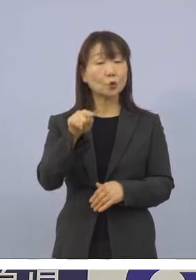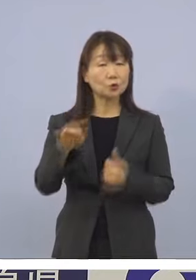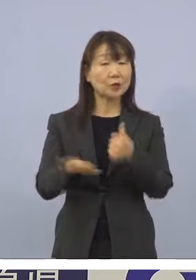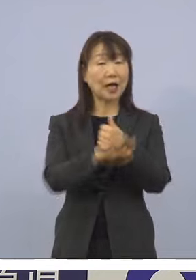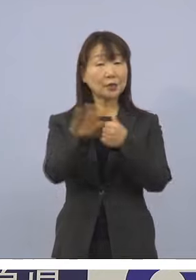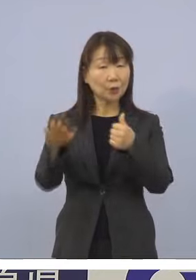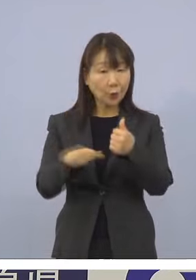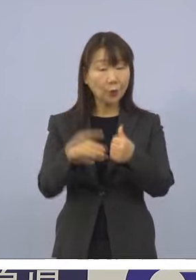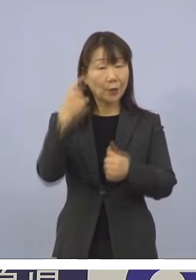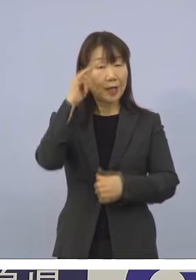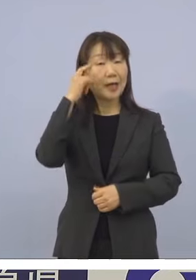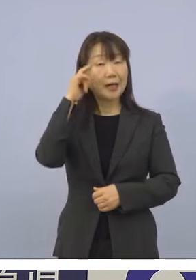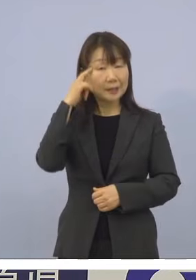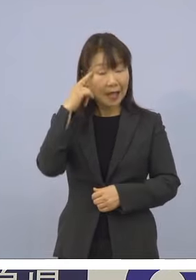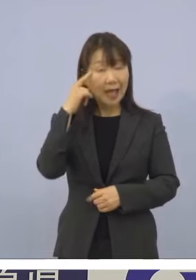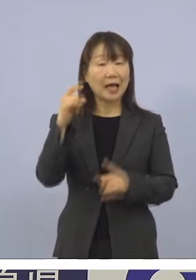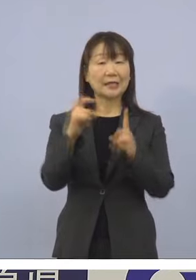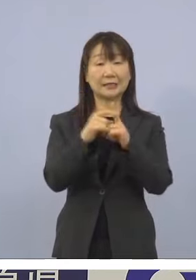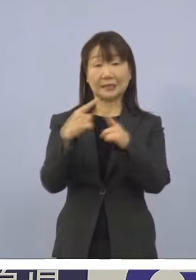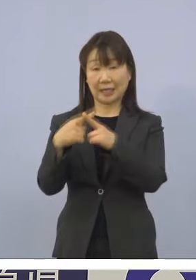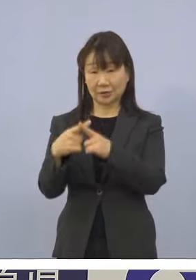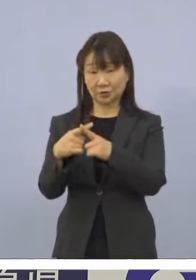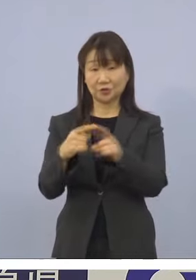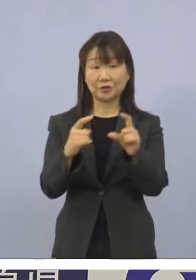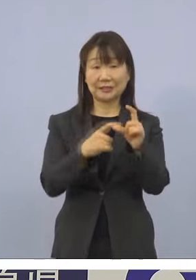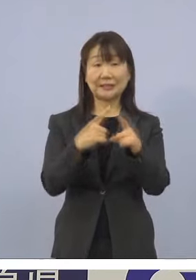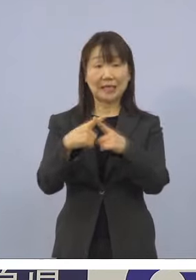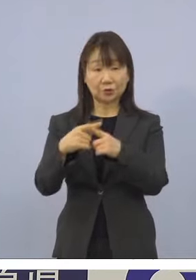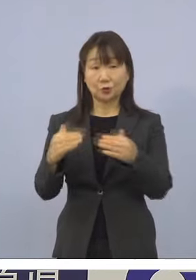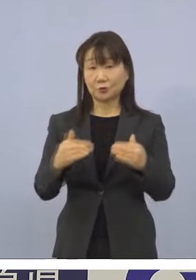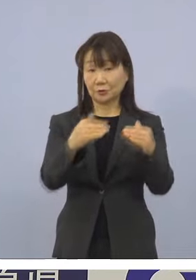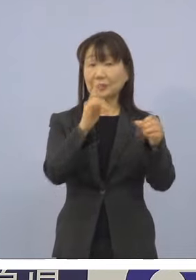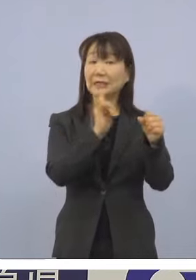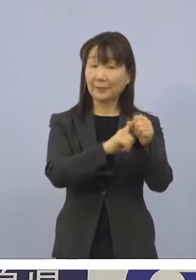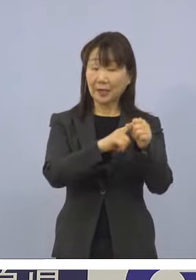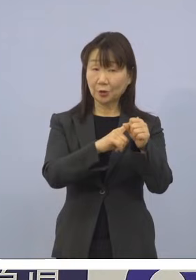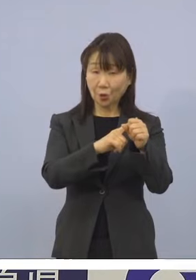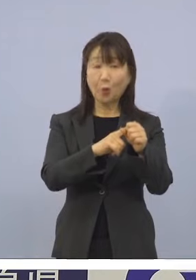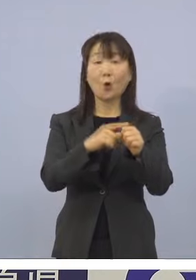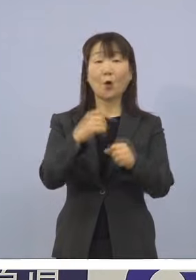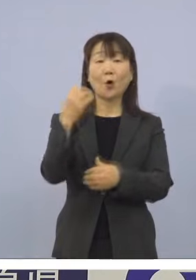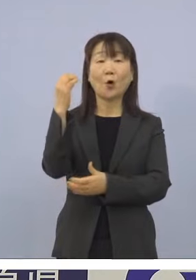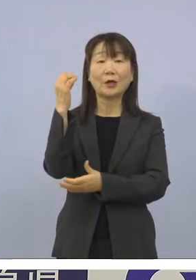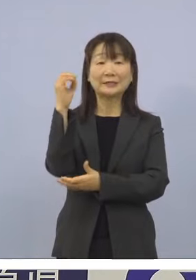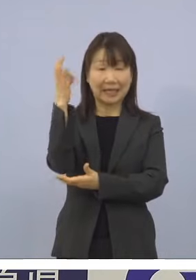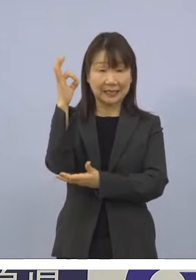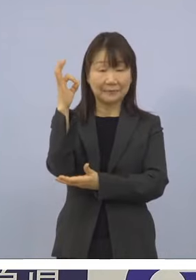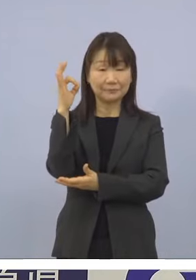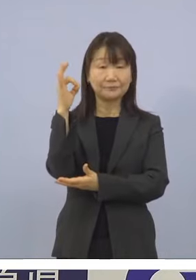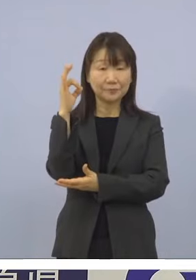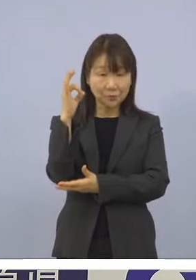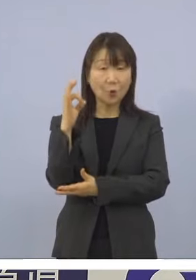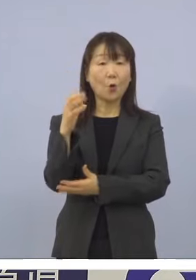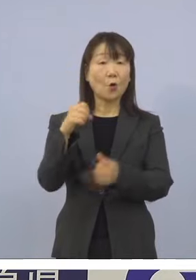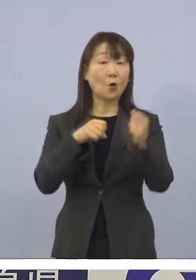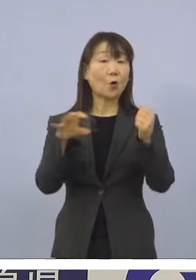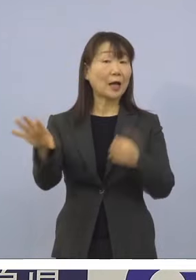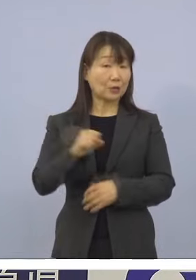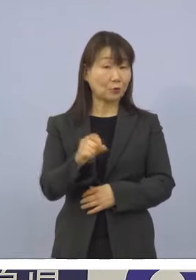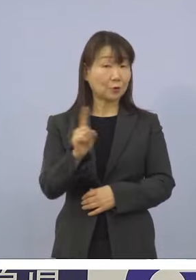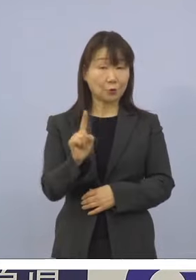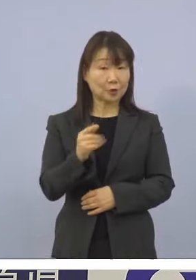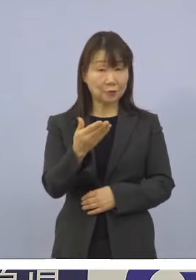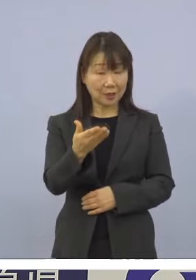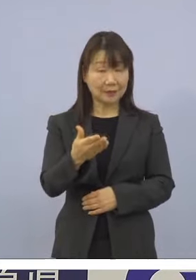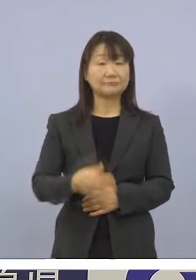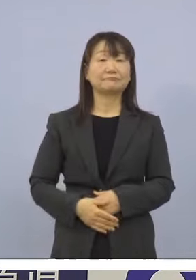した GX だとか、まあ、DX を促進するためのそういった財源の確保、どういった部分工夫されていくのか、もしあれば教えてください。 まあ、そう